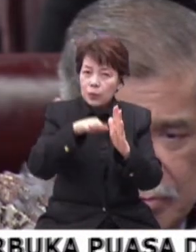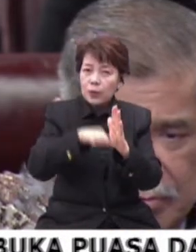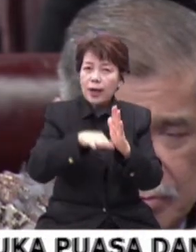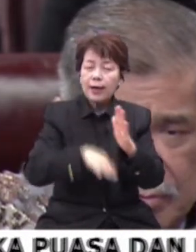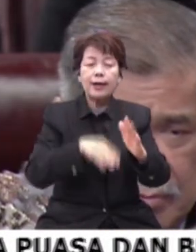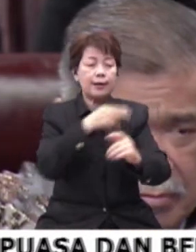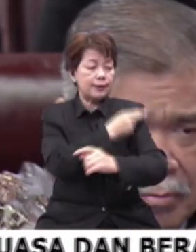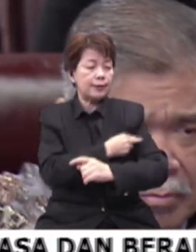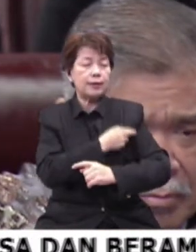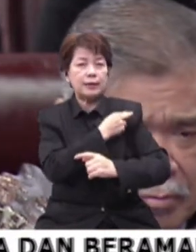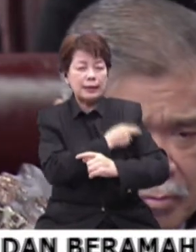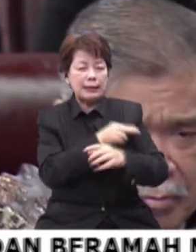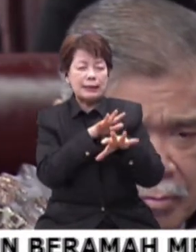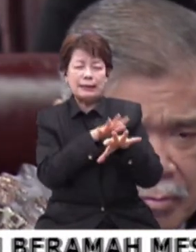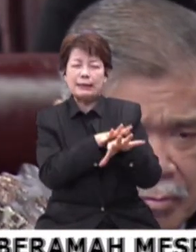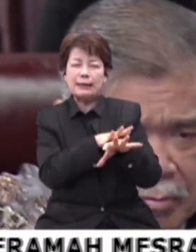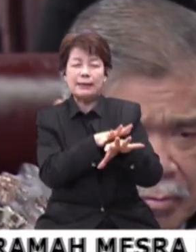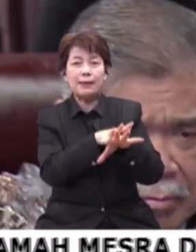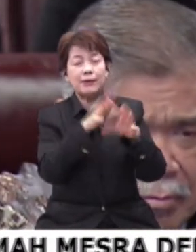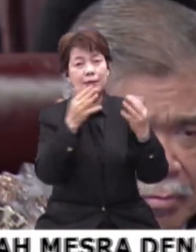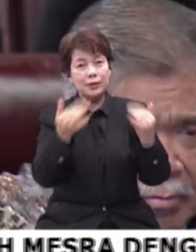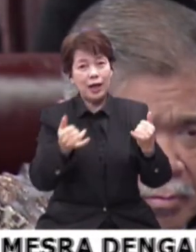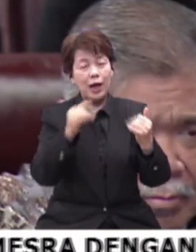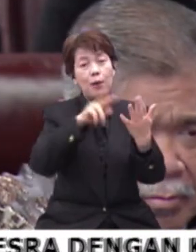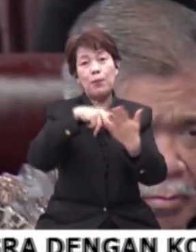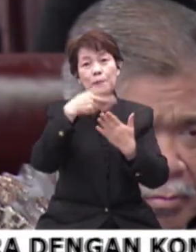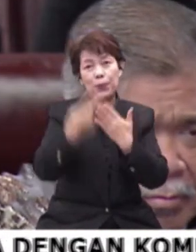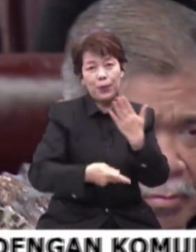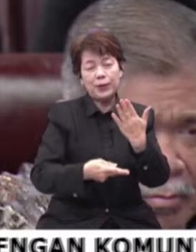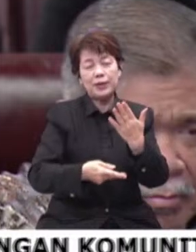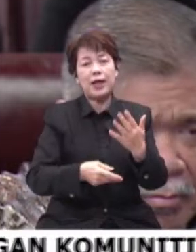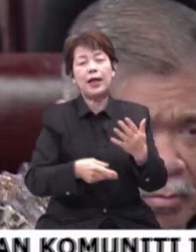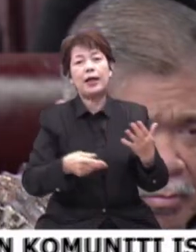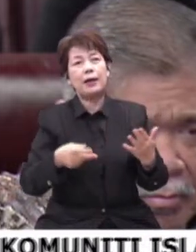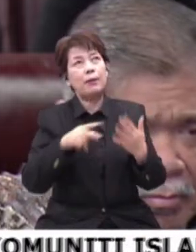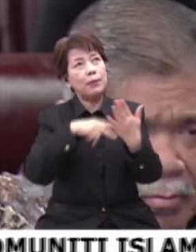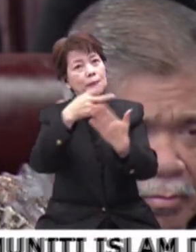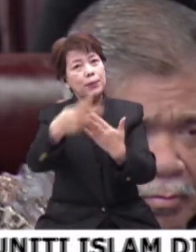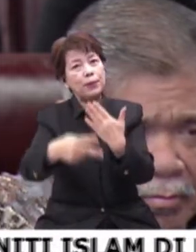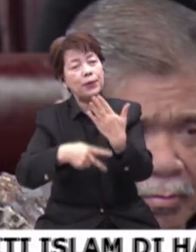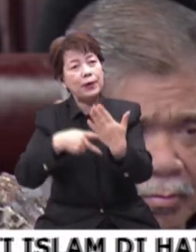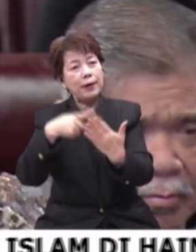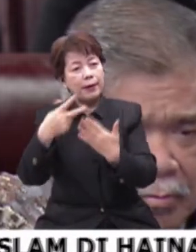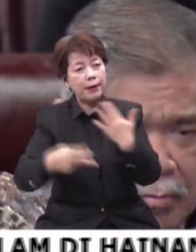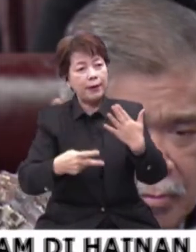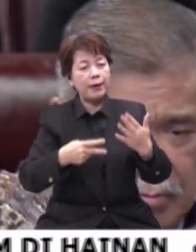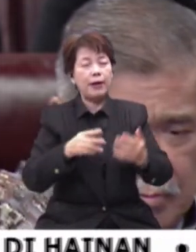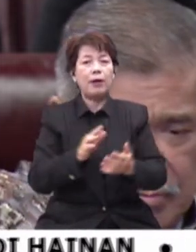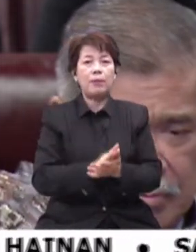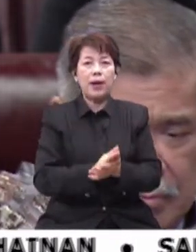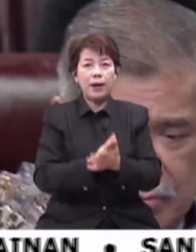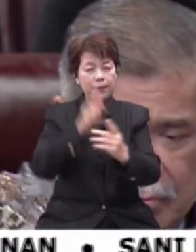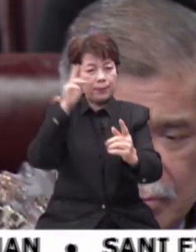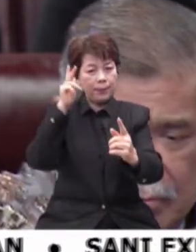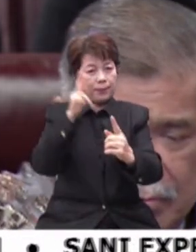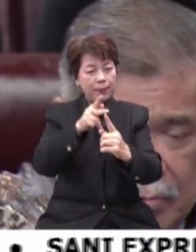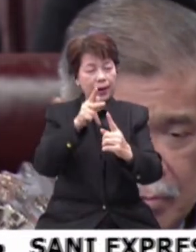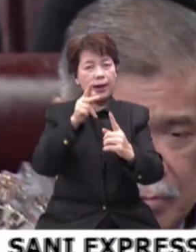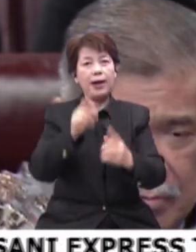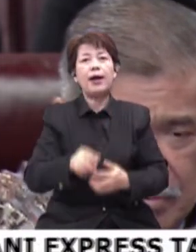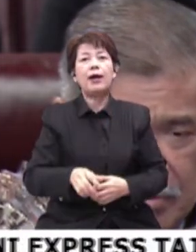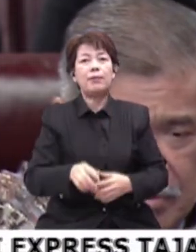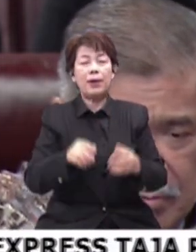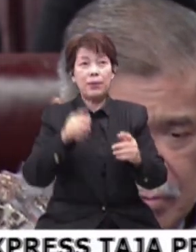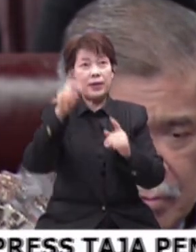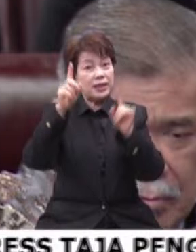telah melaksanakan Project Rintis yang diketuai oleh pasukan petugas khas reformasi sektor awam